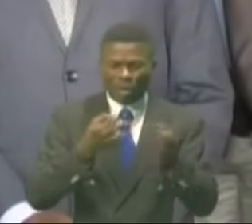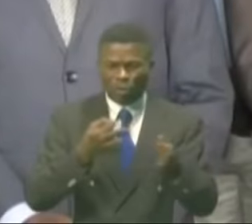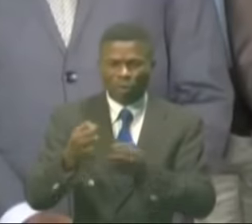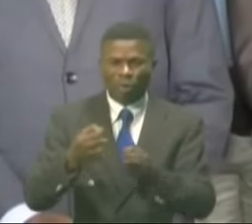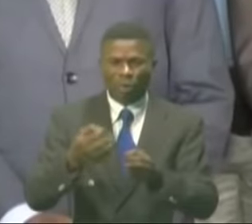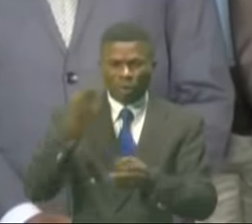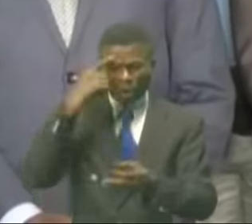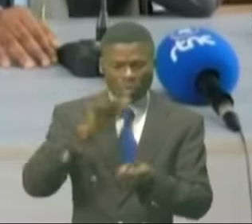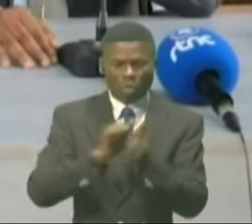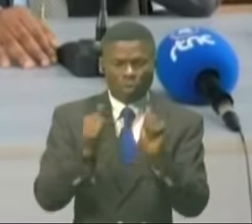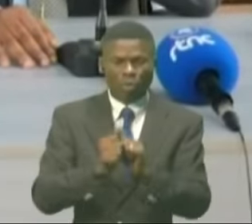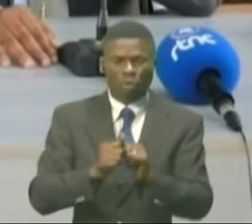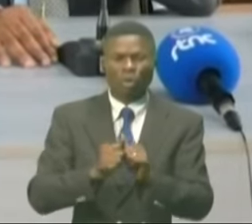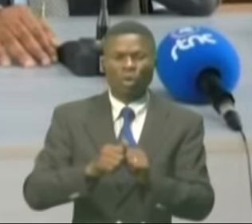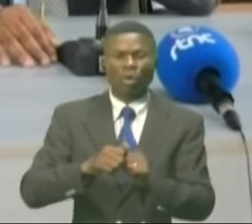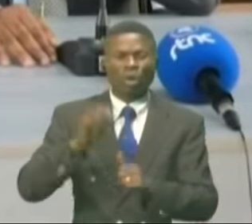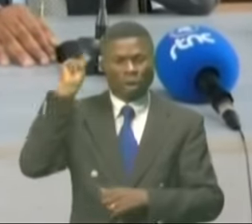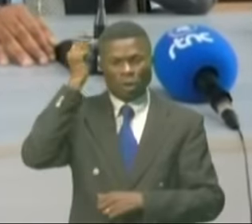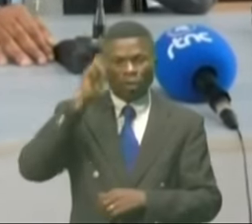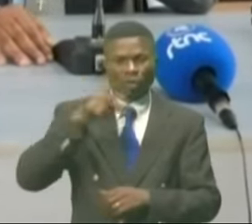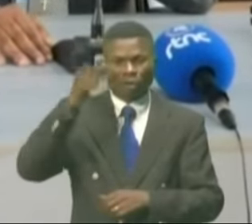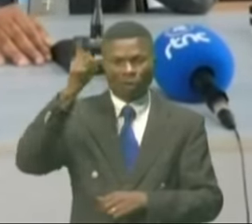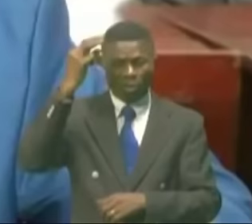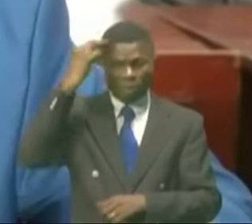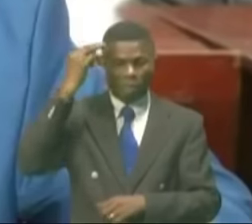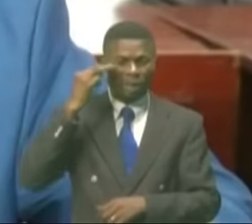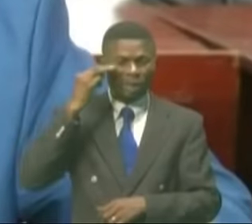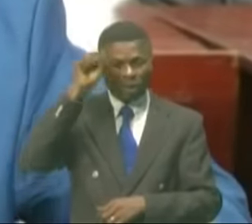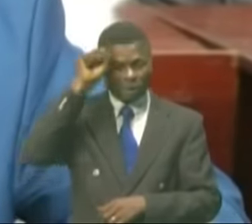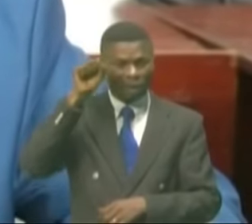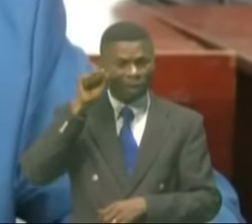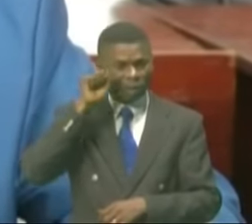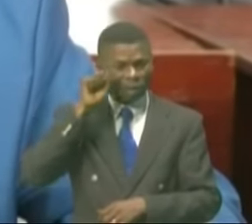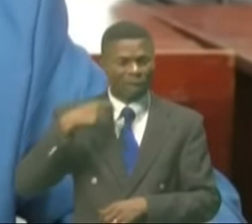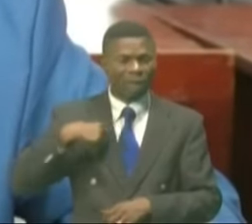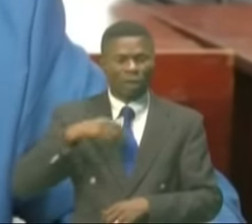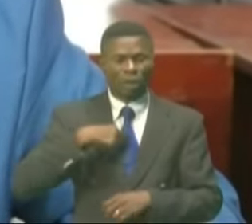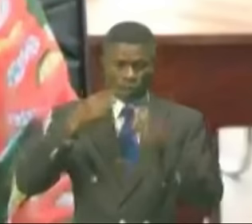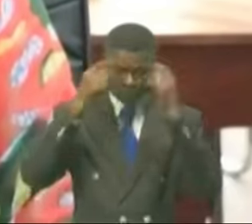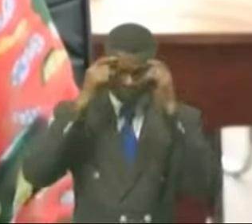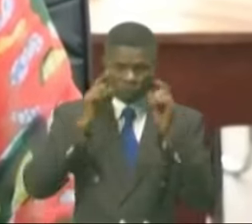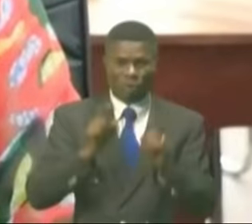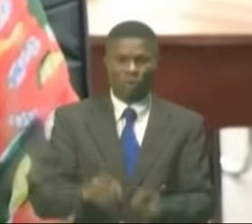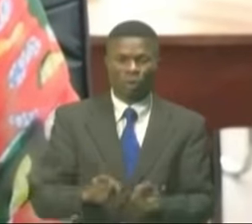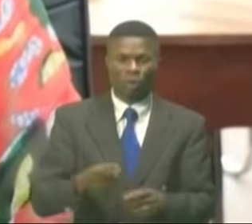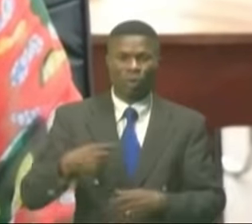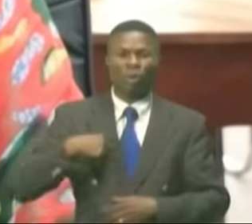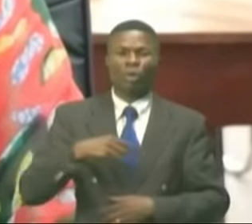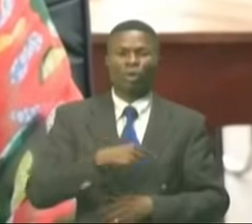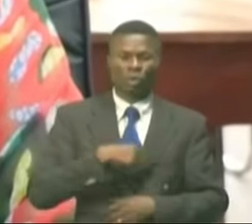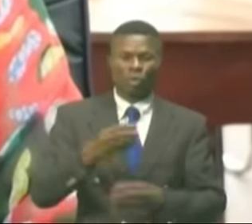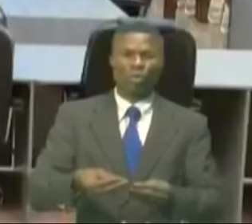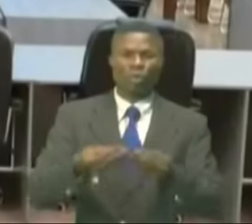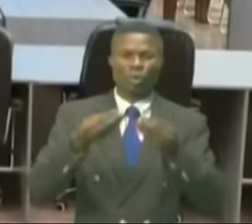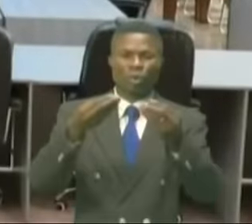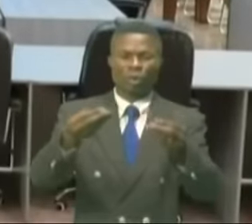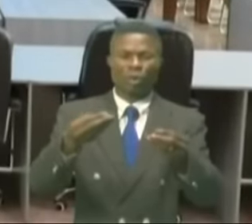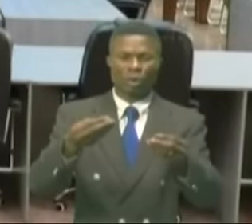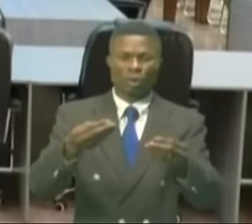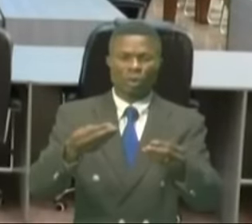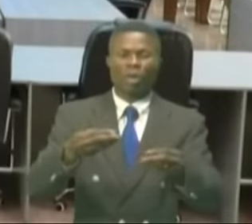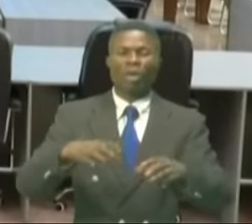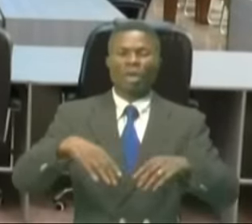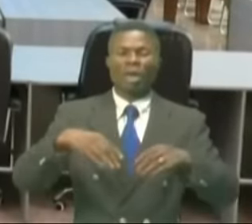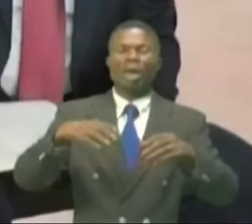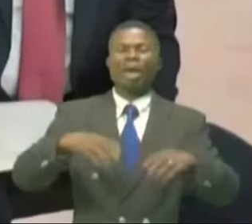ce gouvernement de la première ministre Souminois, nous avons convenu que nous donnerons notre aval